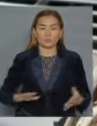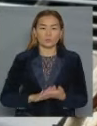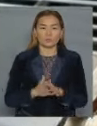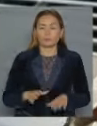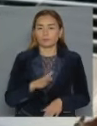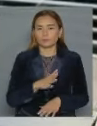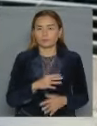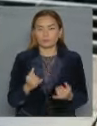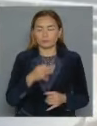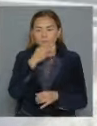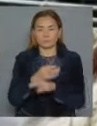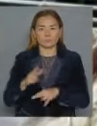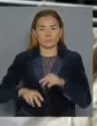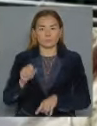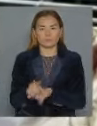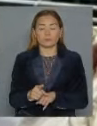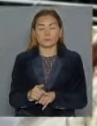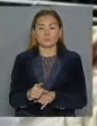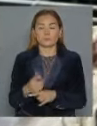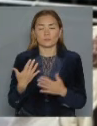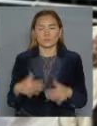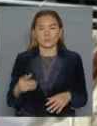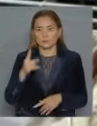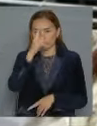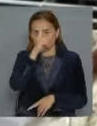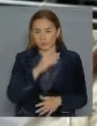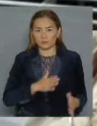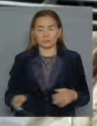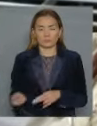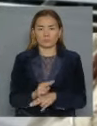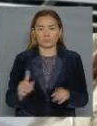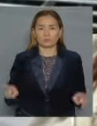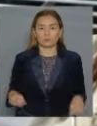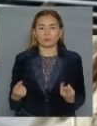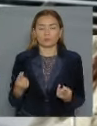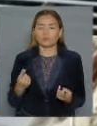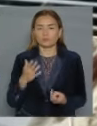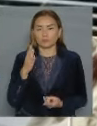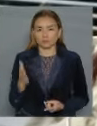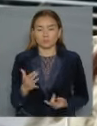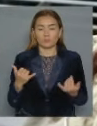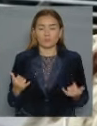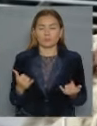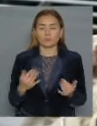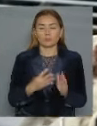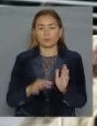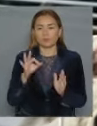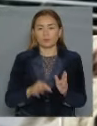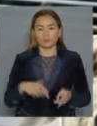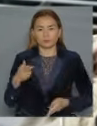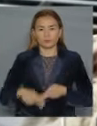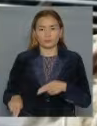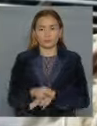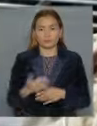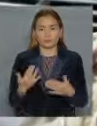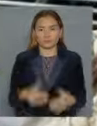ситуации. Подрядная организация выиграла тендер и проводит ремонт. Согласно срокам, есть еще 1 месяц. Сейчас около 90% работ